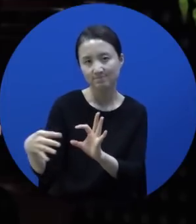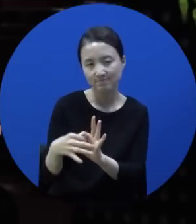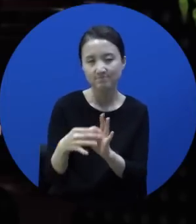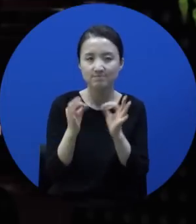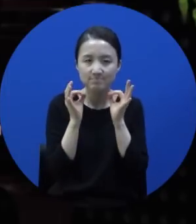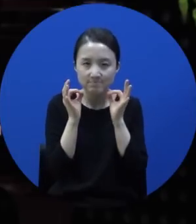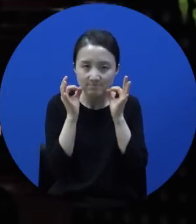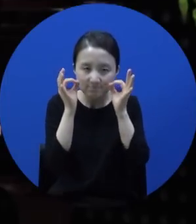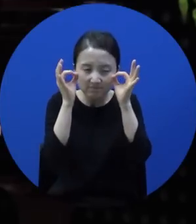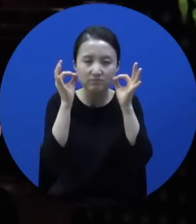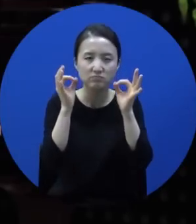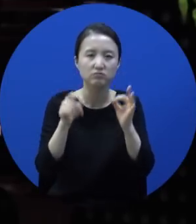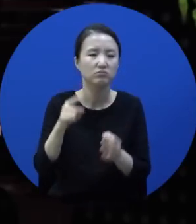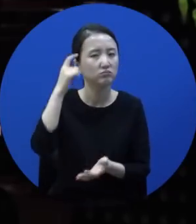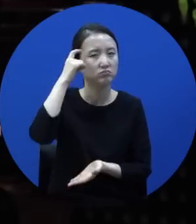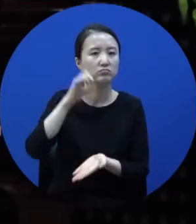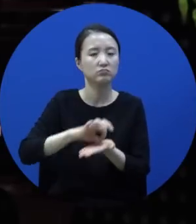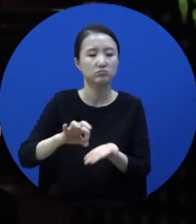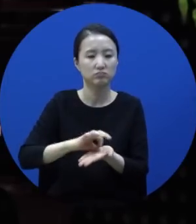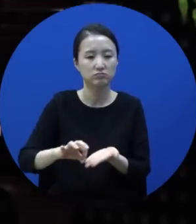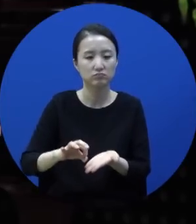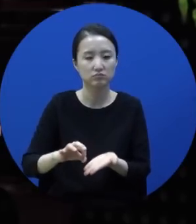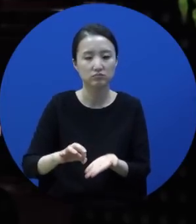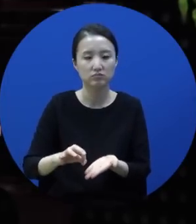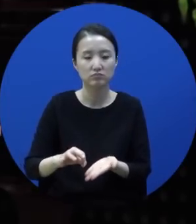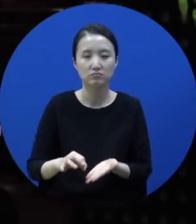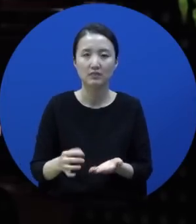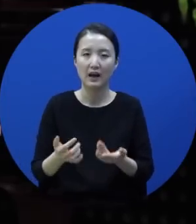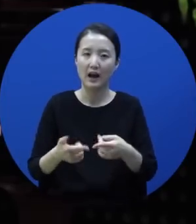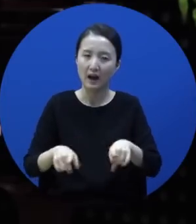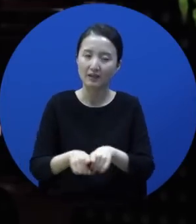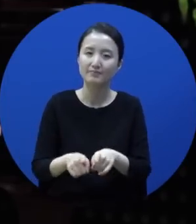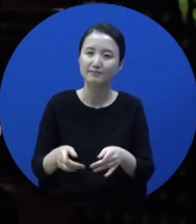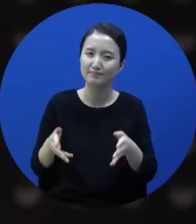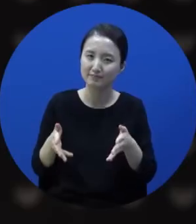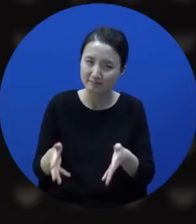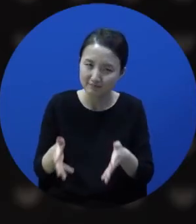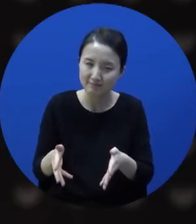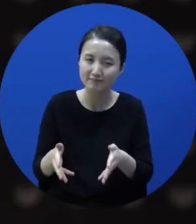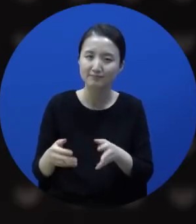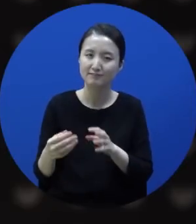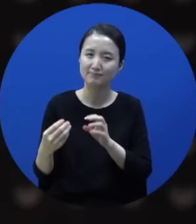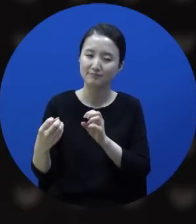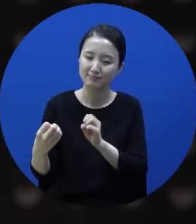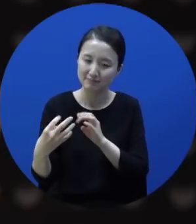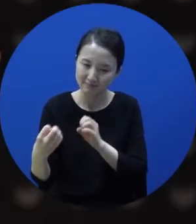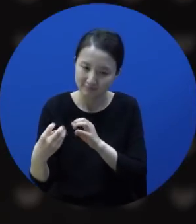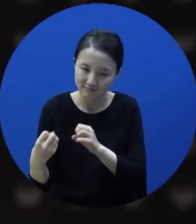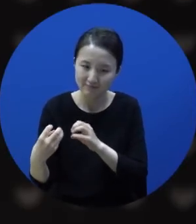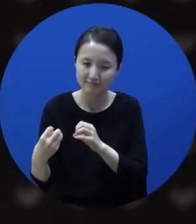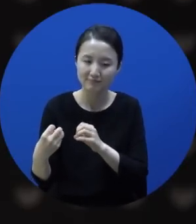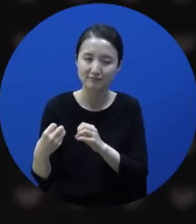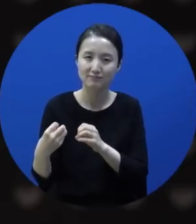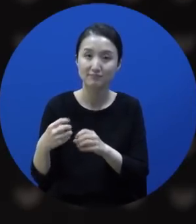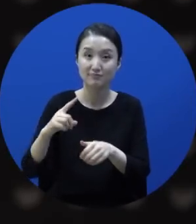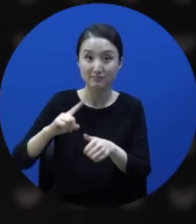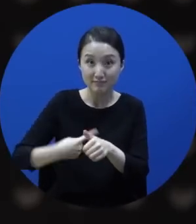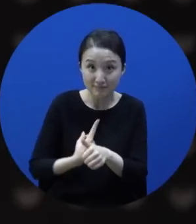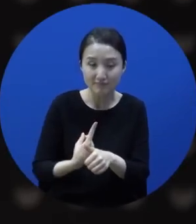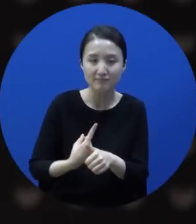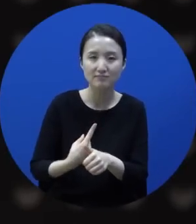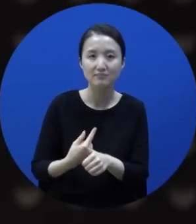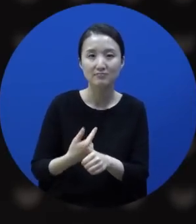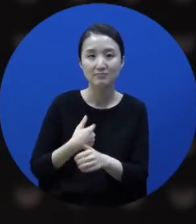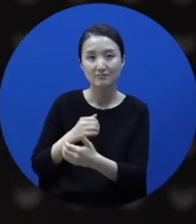왔을 때 차를 내어주고 시간을 내어주고 같이 수다를 떨면서 이 친구들이 뭘 했냐면 저의 마케터가